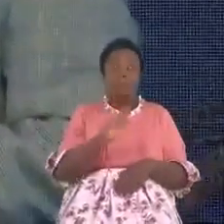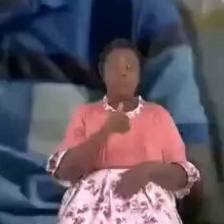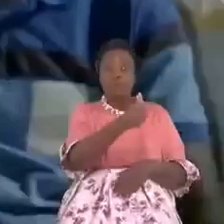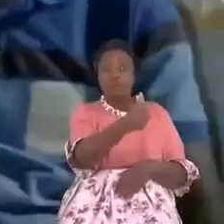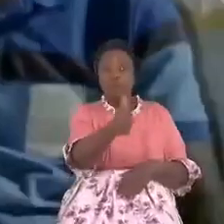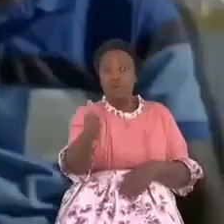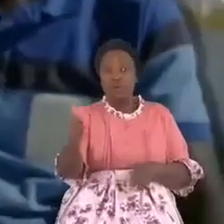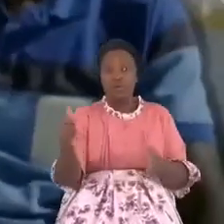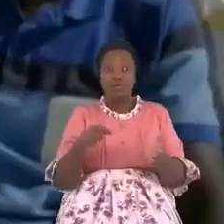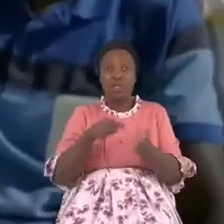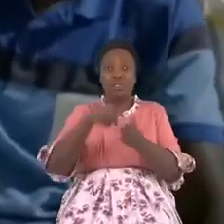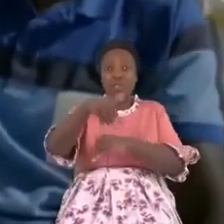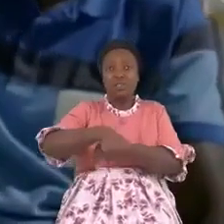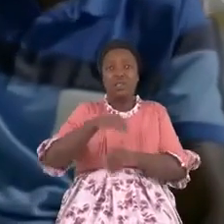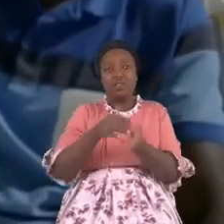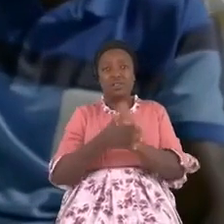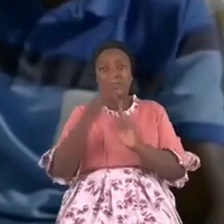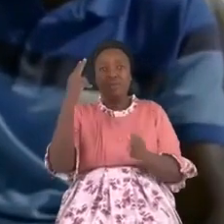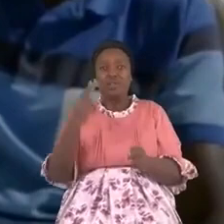n'abalị a n'aha Jizọs.